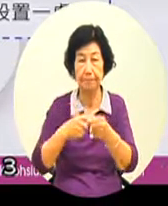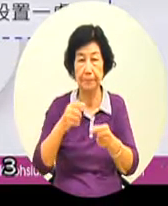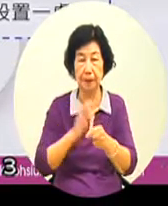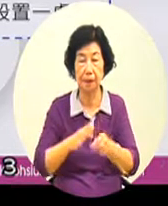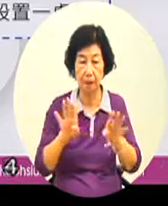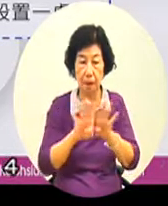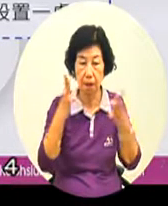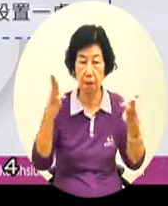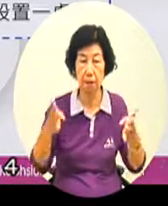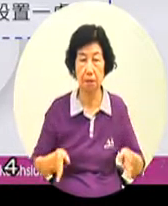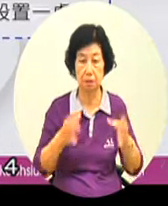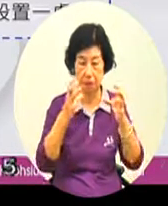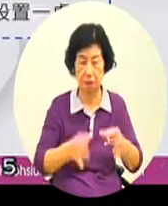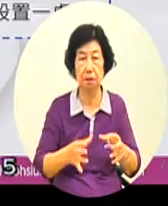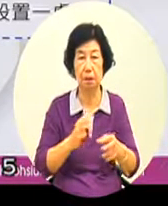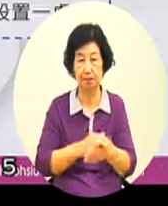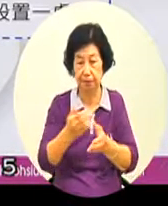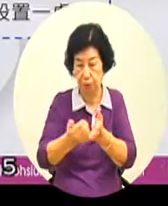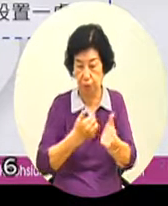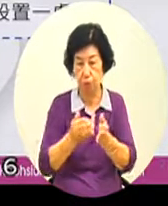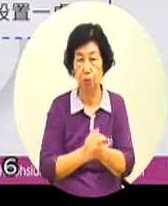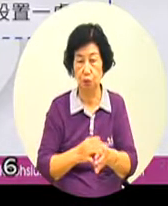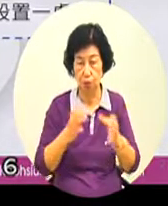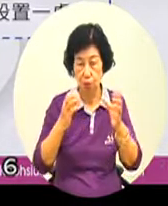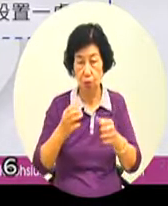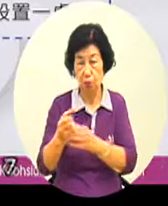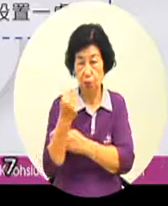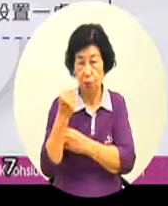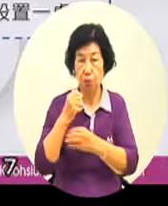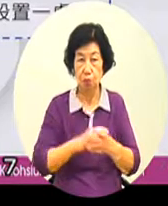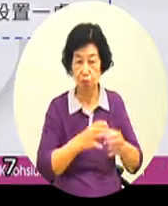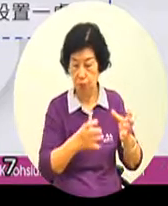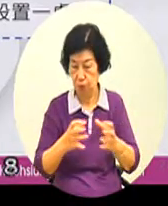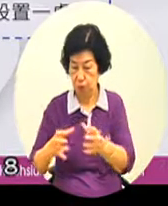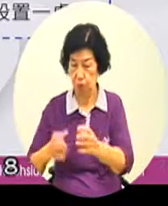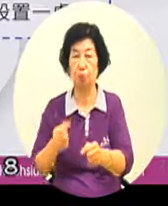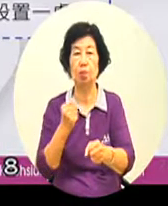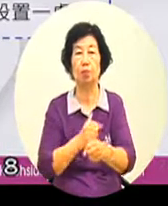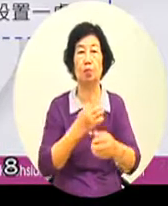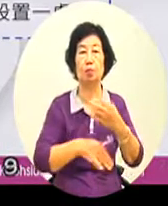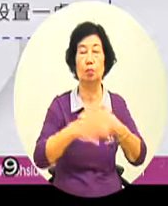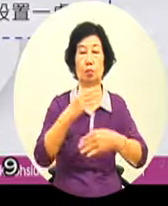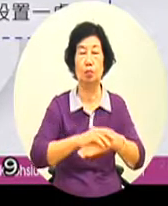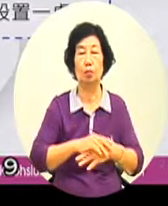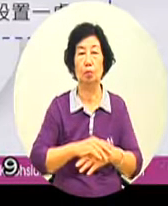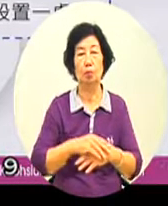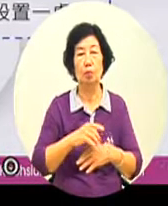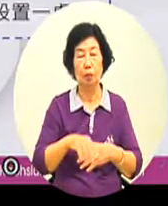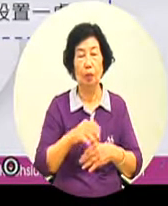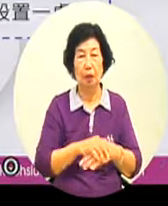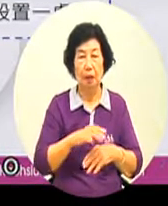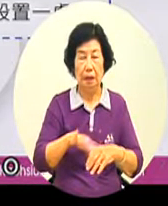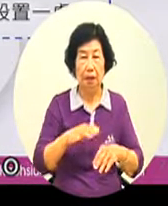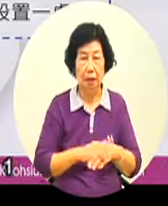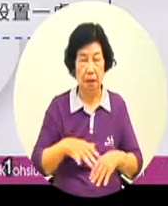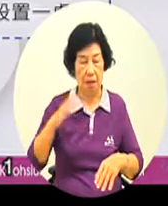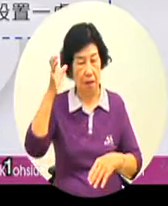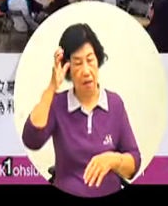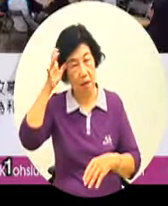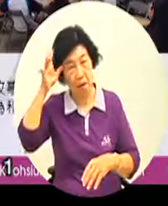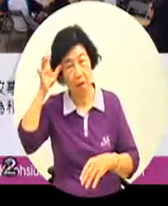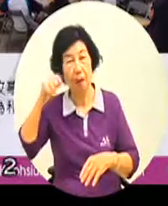在努力建制要完成的部分。那因为长照 2.0 的内容其实相当复杂，